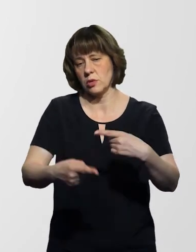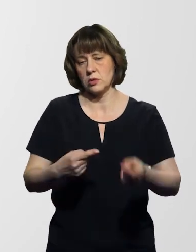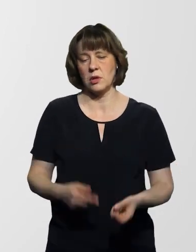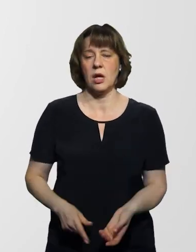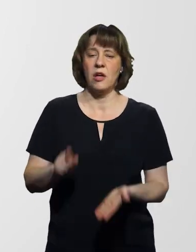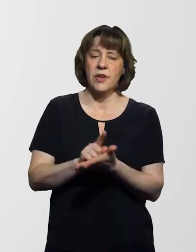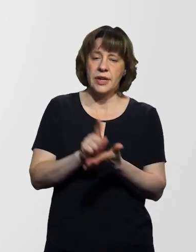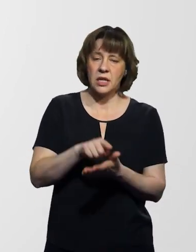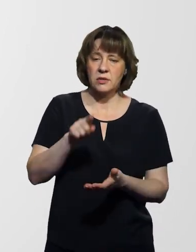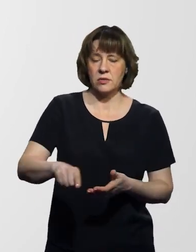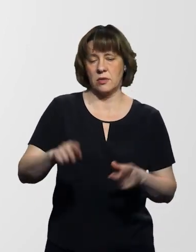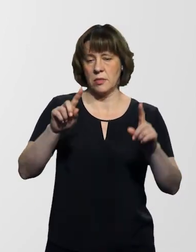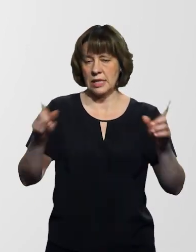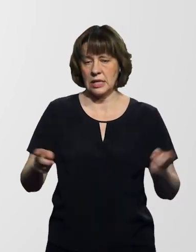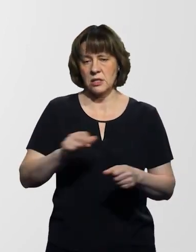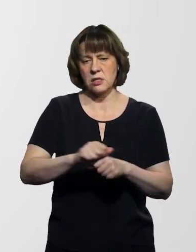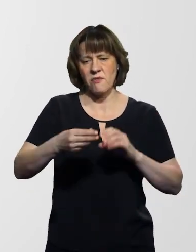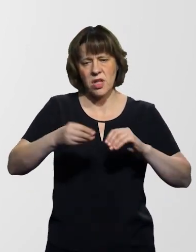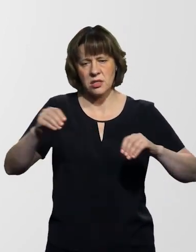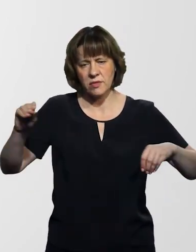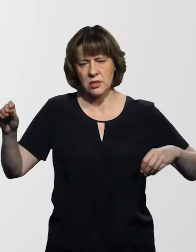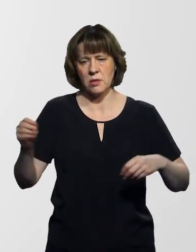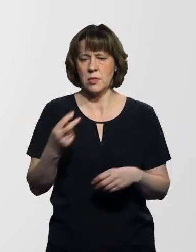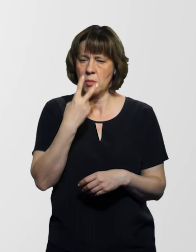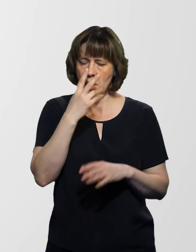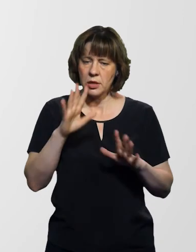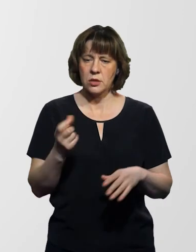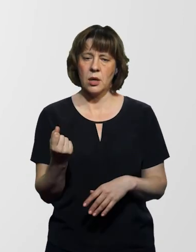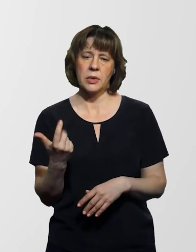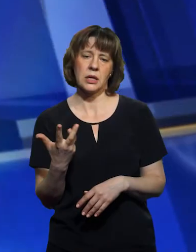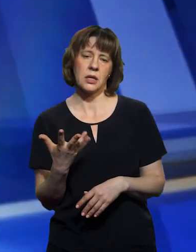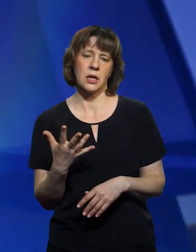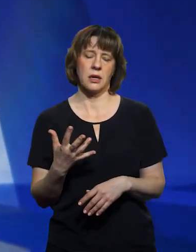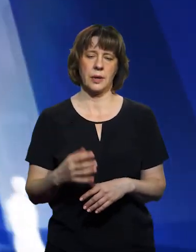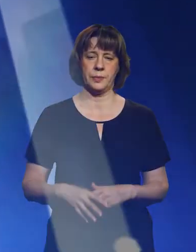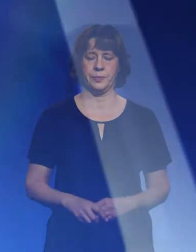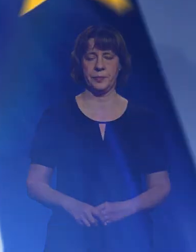na rynek. Sukcesów w tym zakresie jest coraz więcej. Za chwilę pokażemy kilka z nich.